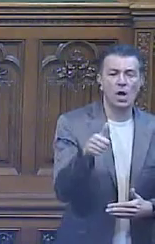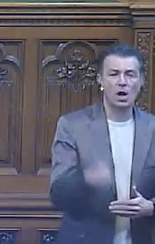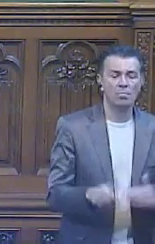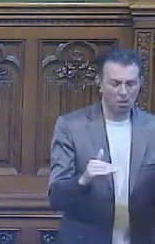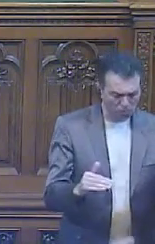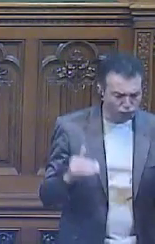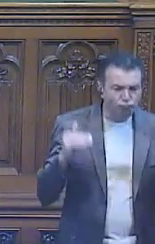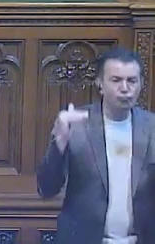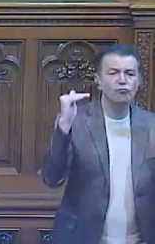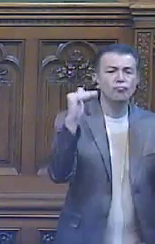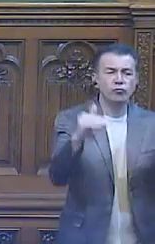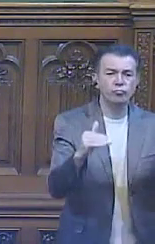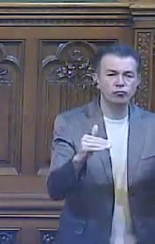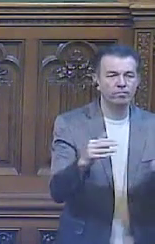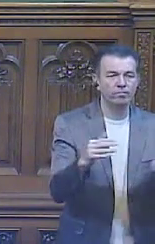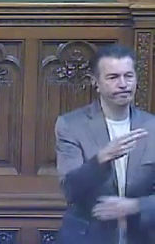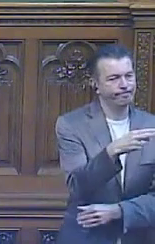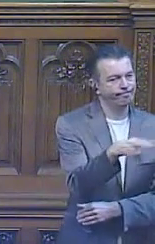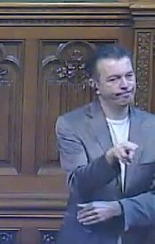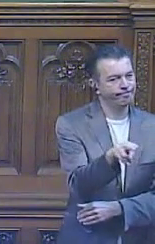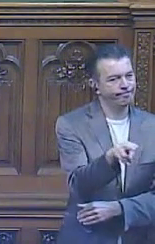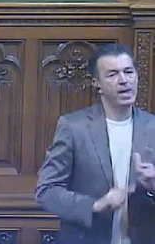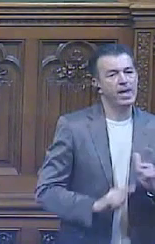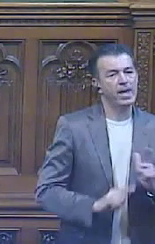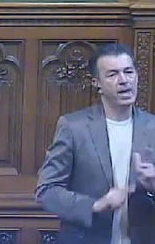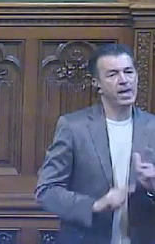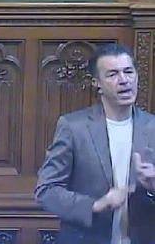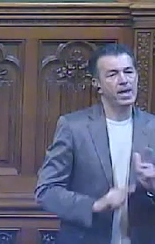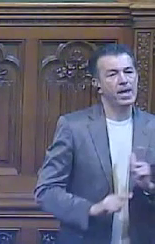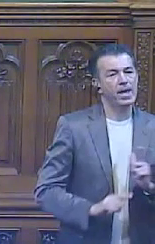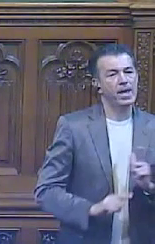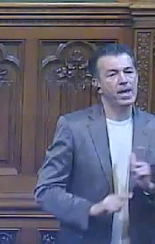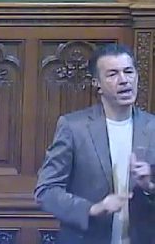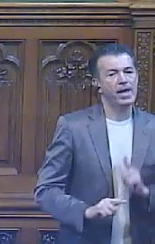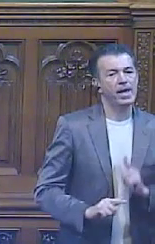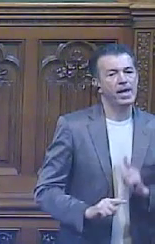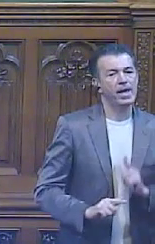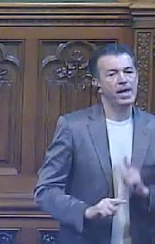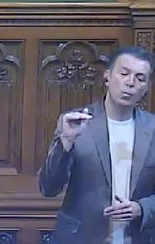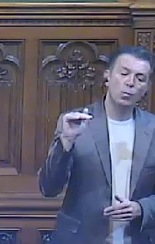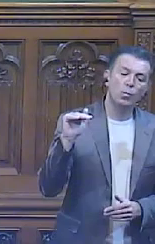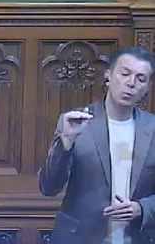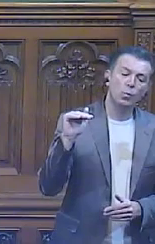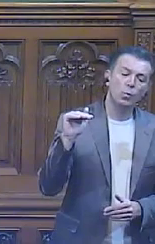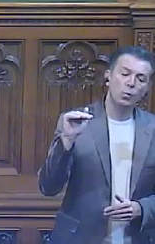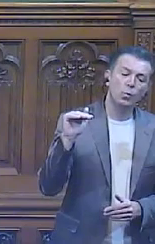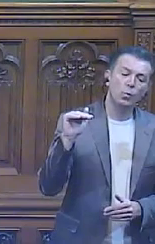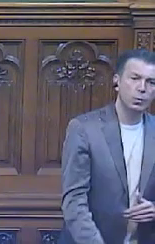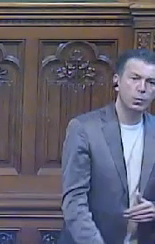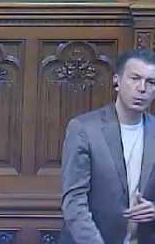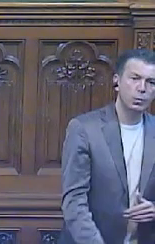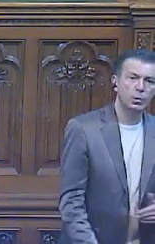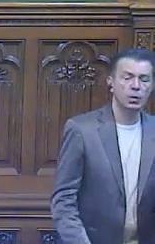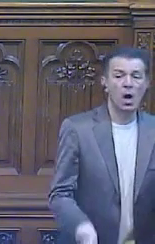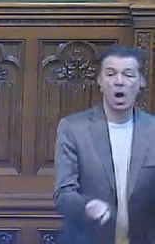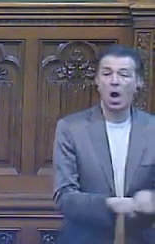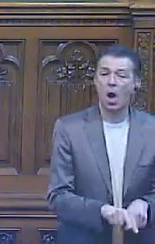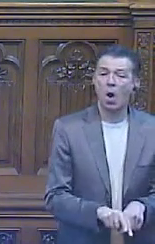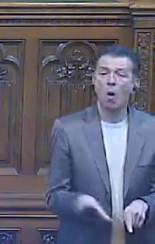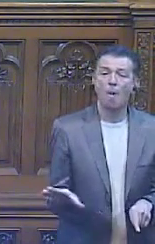gewährleisten. Mitnichten, meine sehr geehrten Damen und Herren, mitnichten, leider geht es immer mehr bergab. Und da werden Sie auch mit